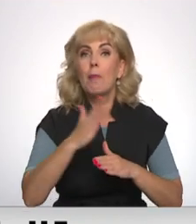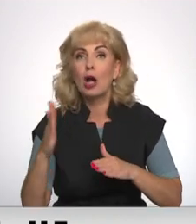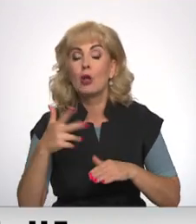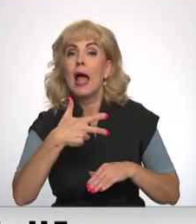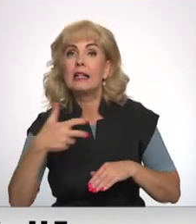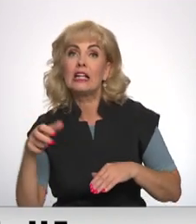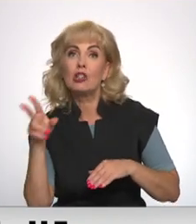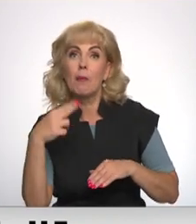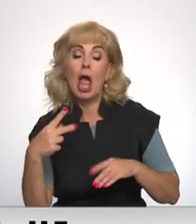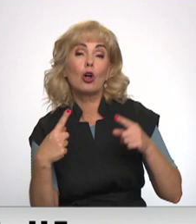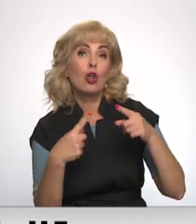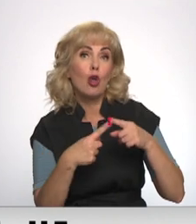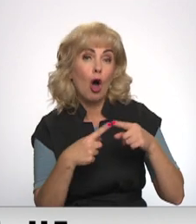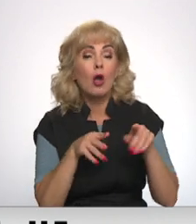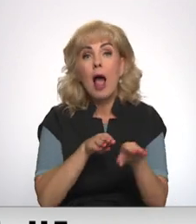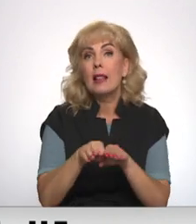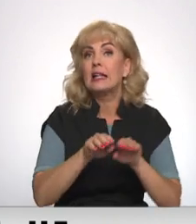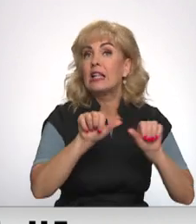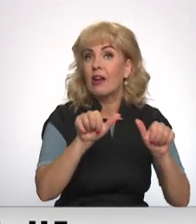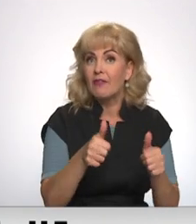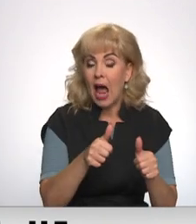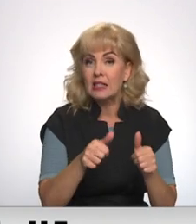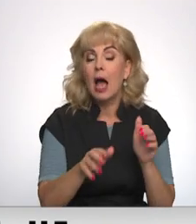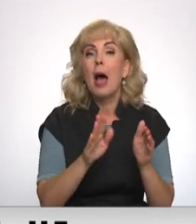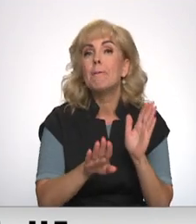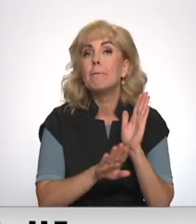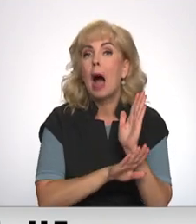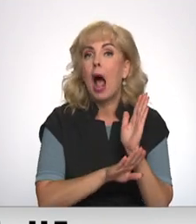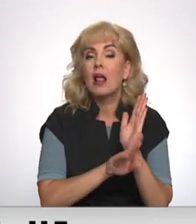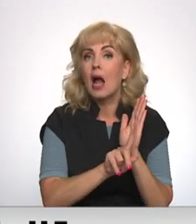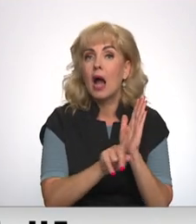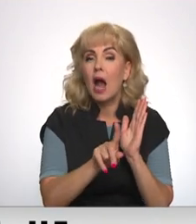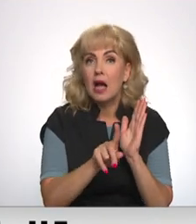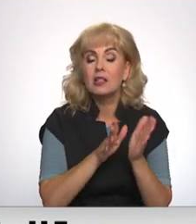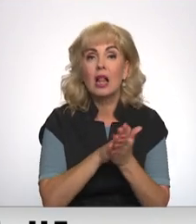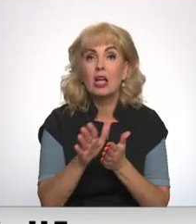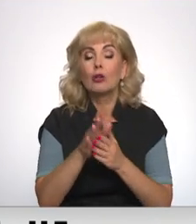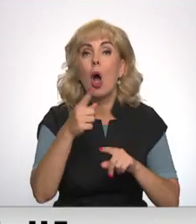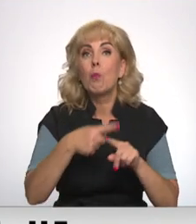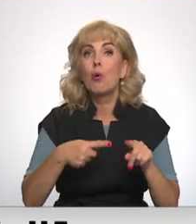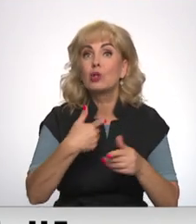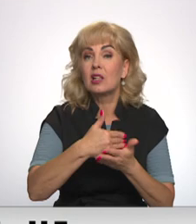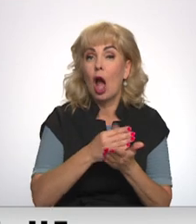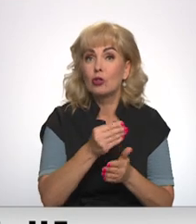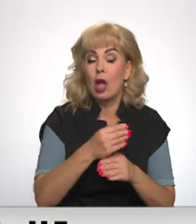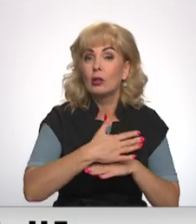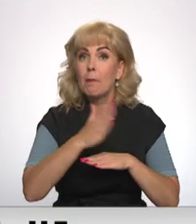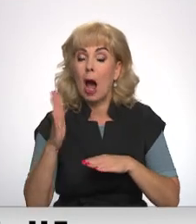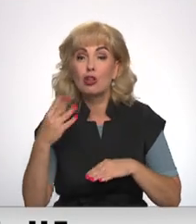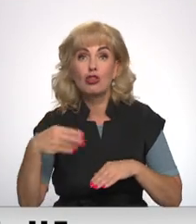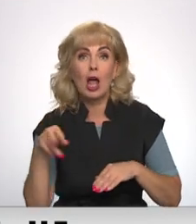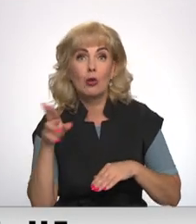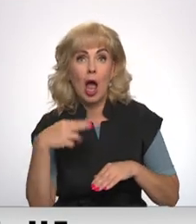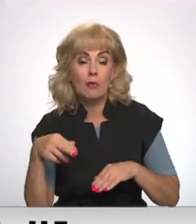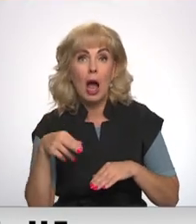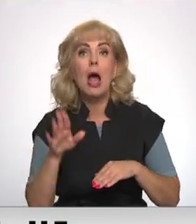300 eiro par tonnu. Līdzīgs mehānisms arī malkas apkuras lietotājiem – pusi no cenas daļas, kas pārsniedz 40 eiro par